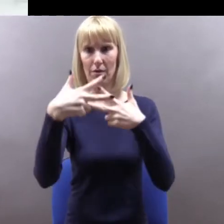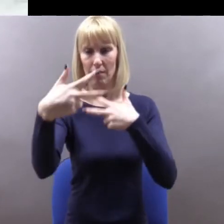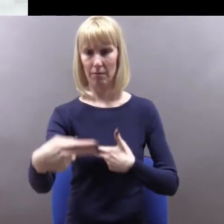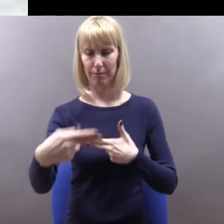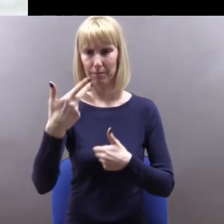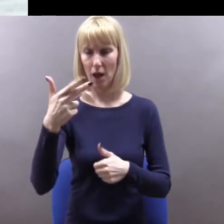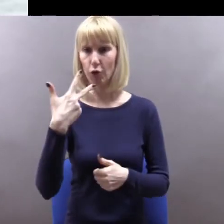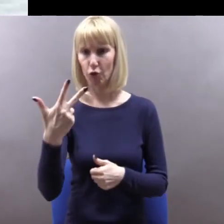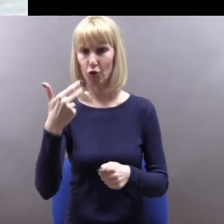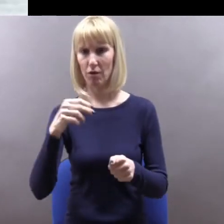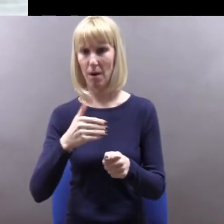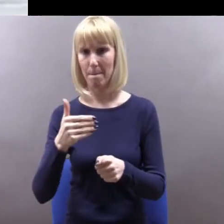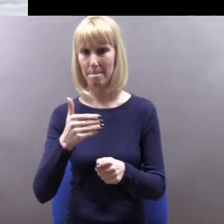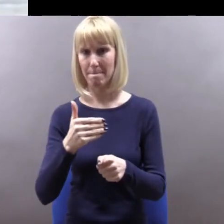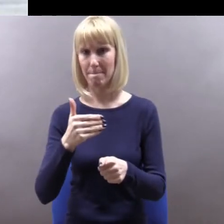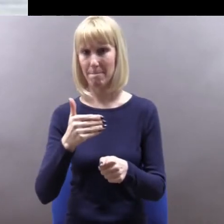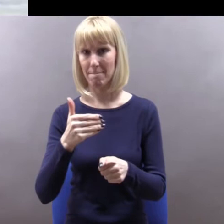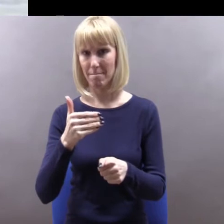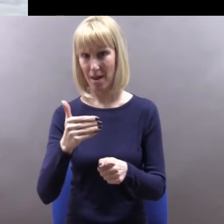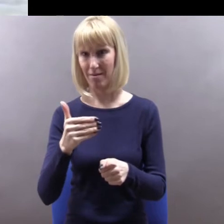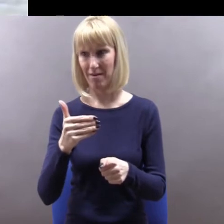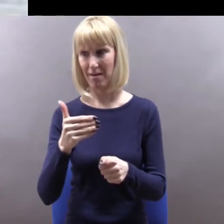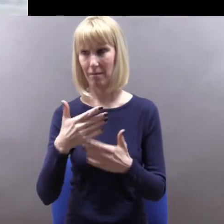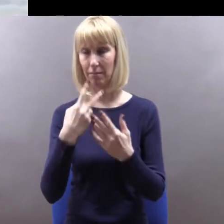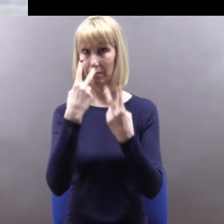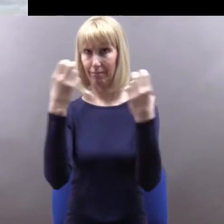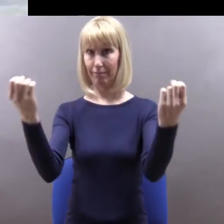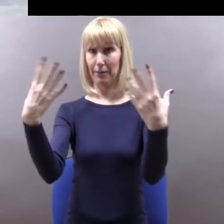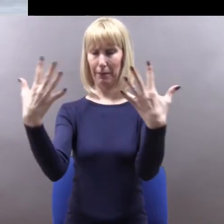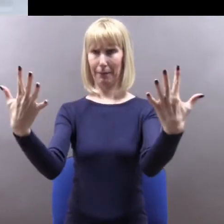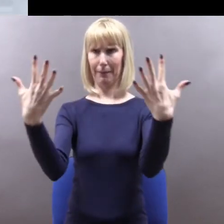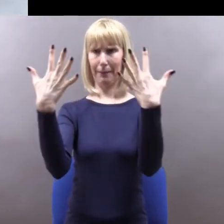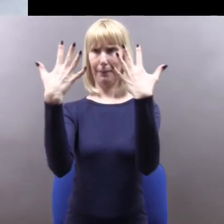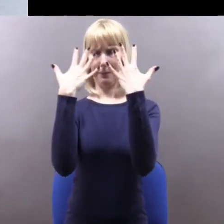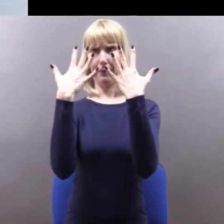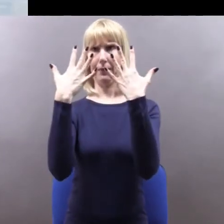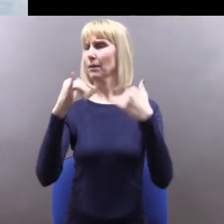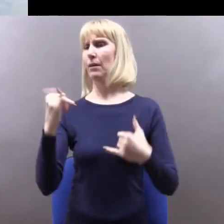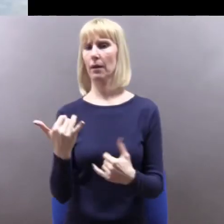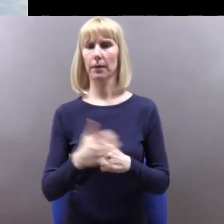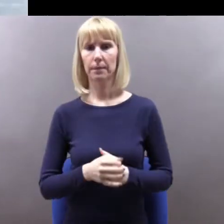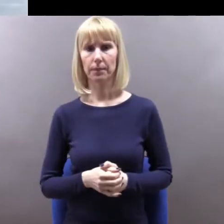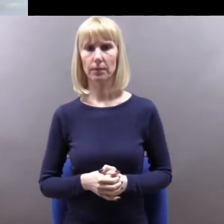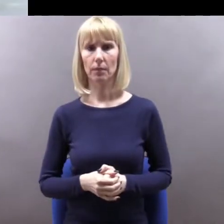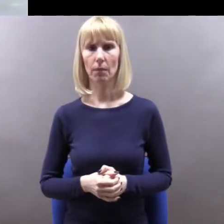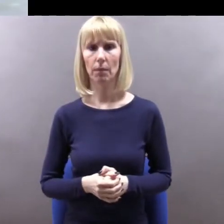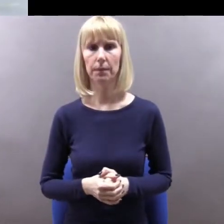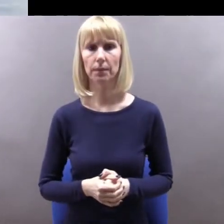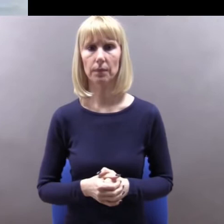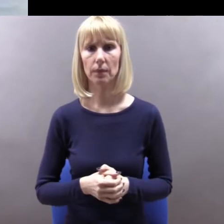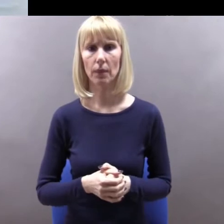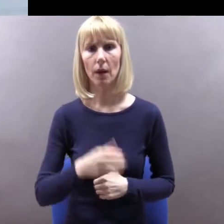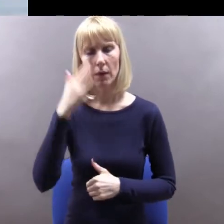no oglądanie filmu jest dyskusyjne, tak? Natomiast no, w dzisiejszych czasach